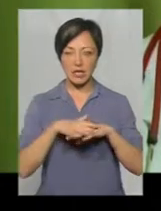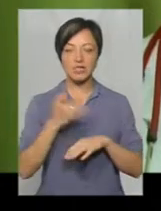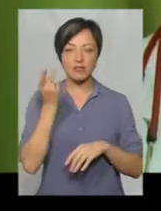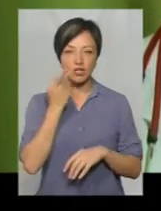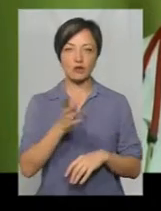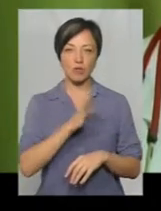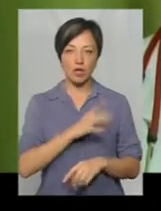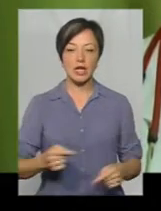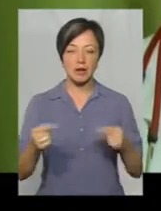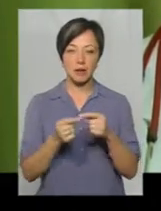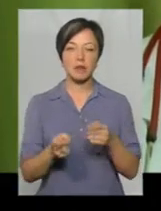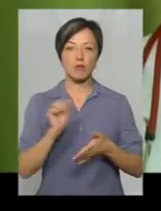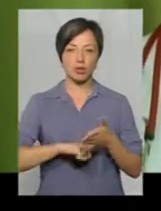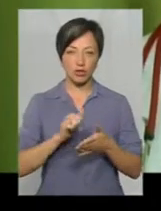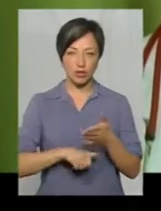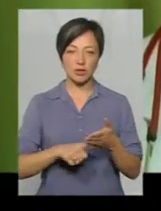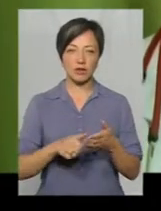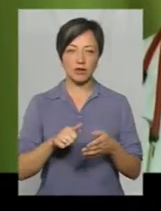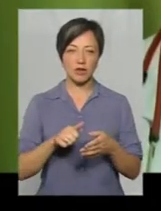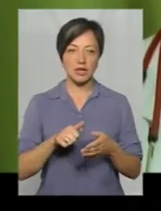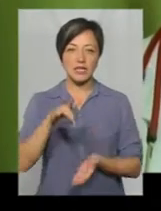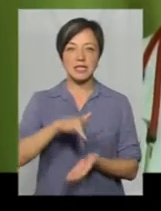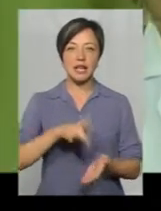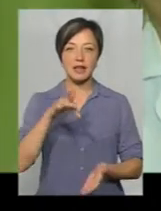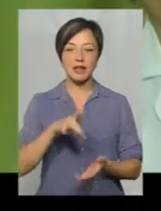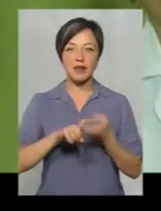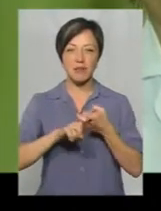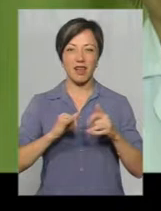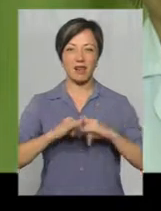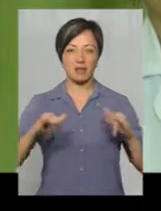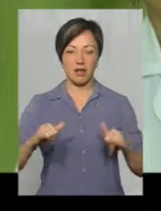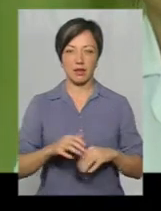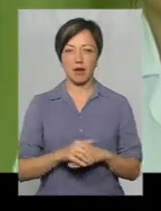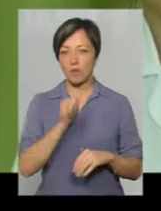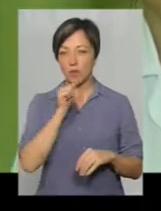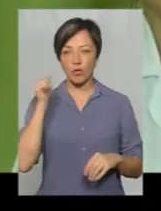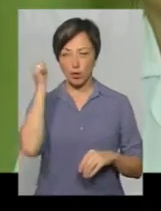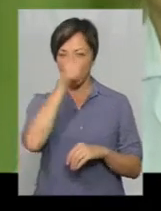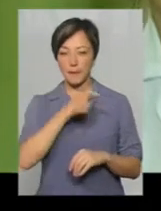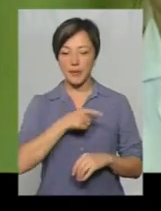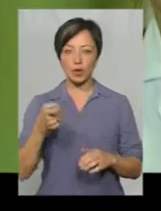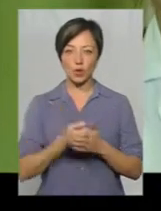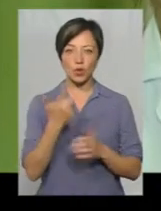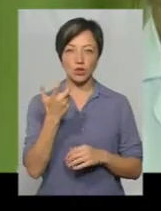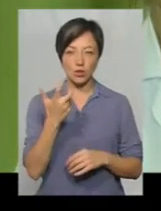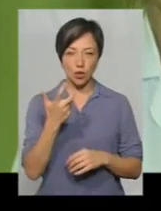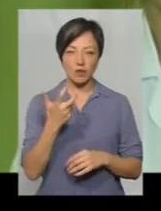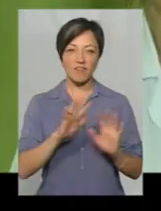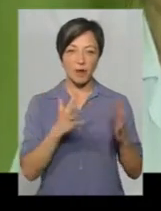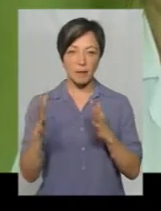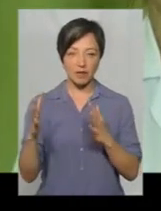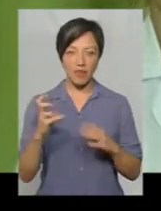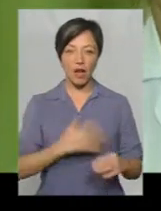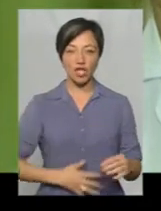були іменно істочником, тобто центром і підрозсадником. Прошлий рік за цей період було до 300 з лишнім випадків